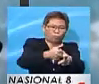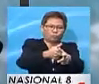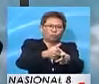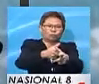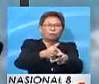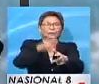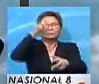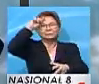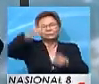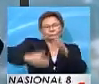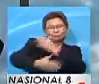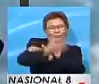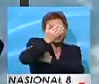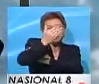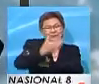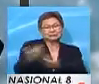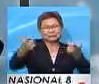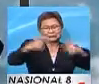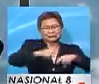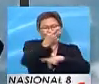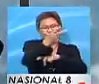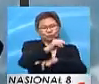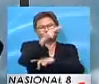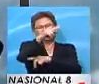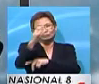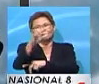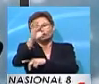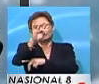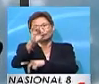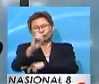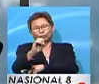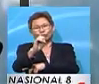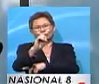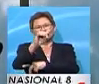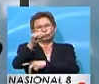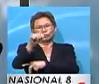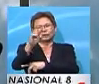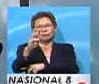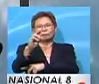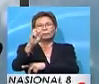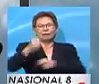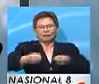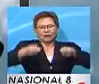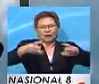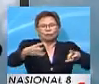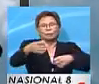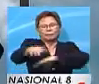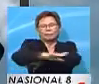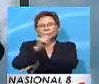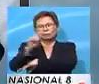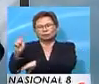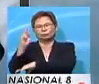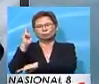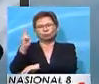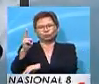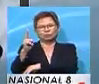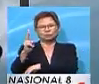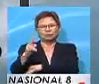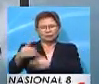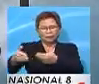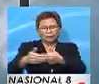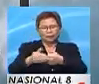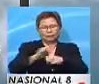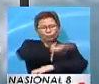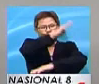Terengganu pagi tadi kejadian berlaku di k 380.6 lebuh Raya Pantai Timur du berhampiran Bukit